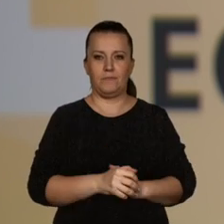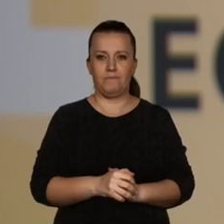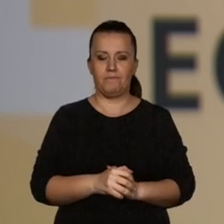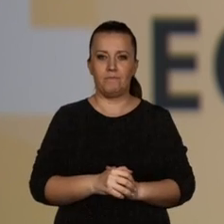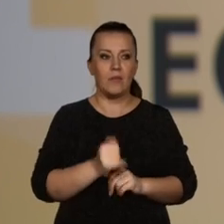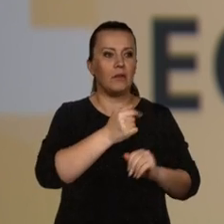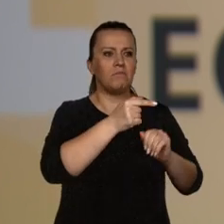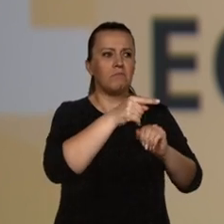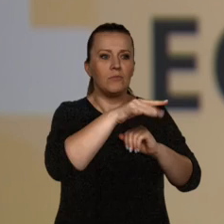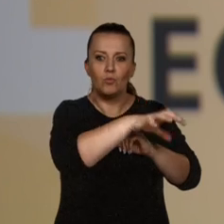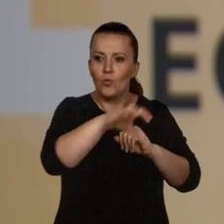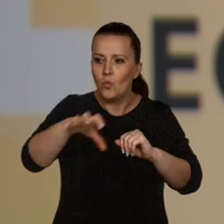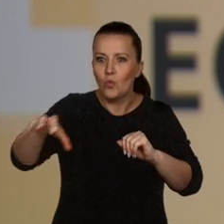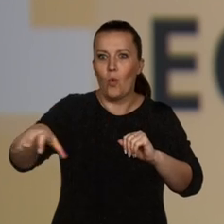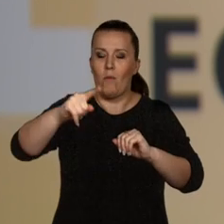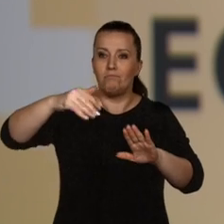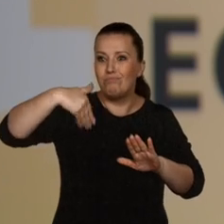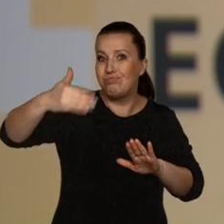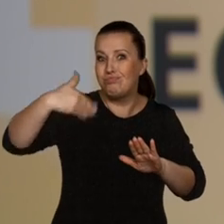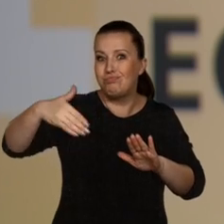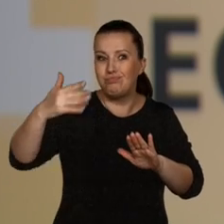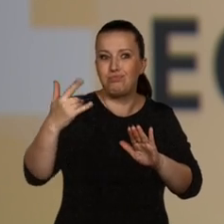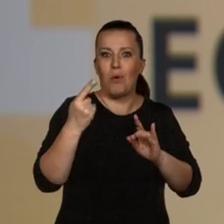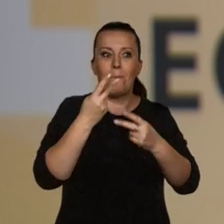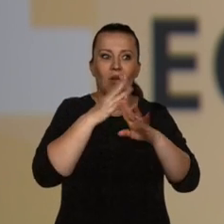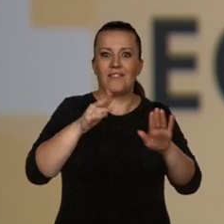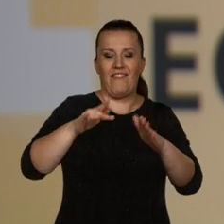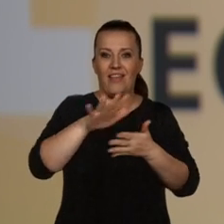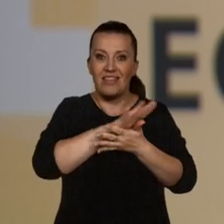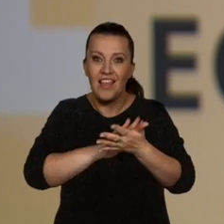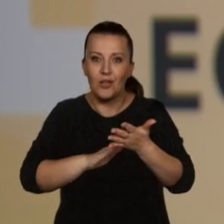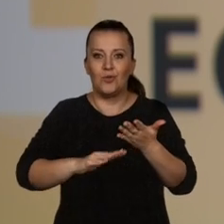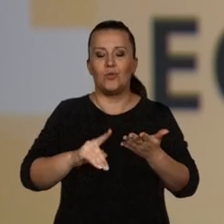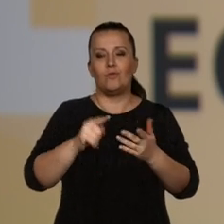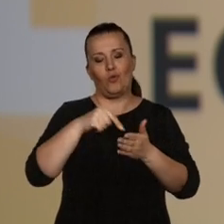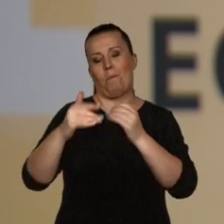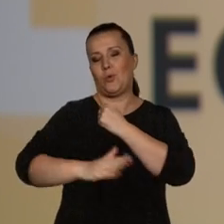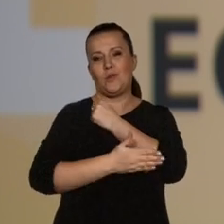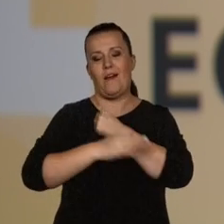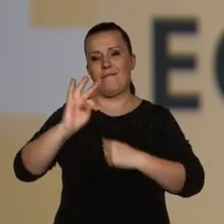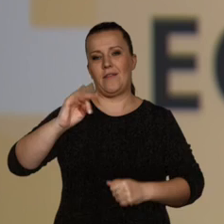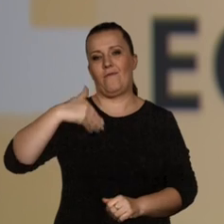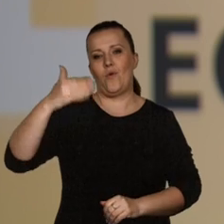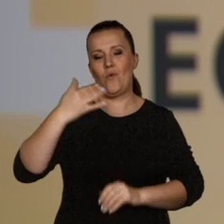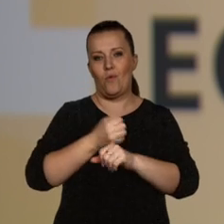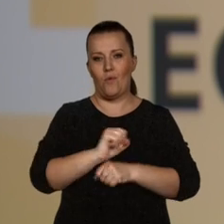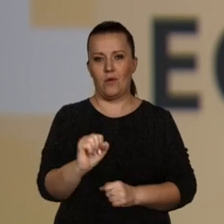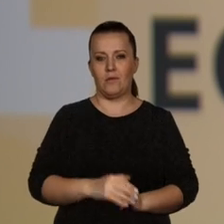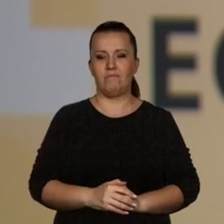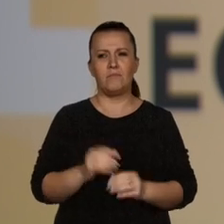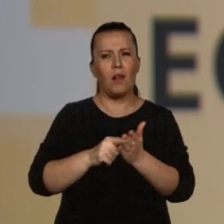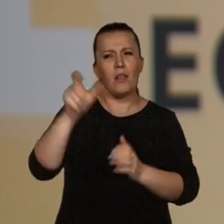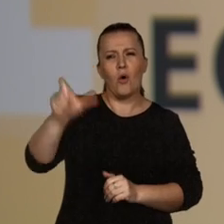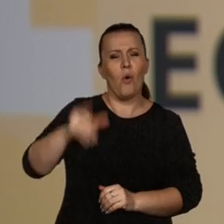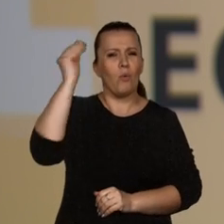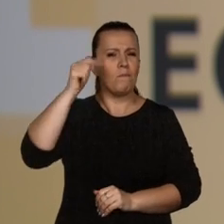jest podstawą waszej wypowiedzi maturalnej. Dlatego musisz umieć czytać teksty